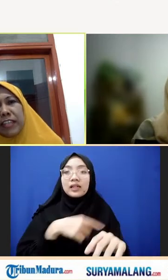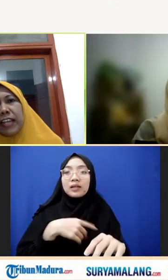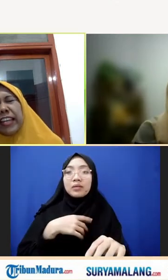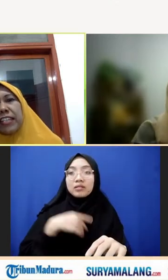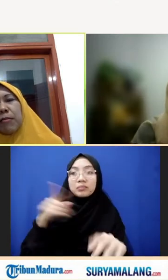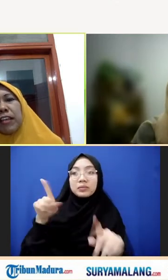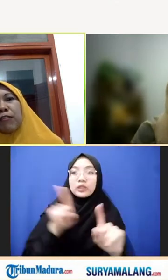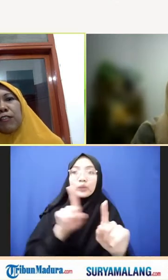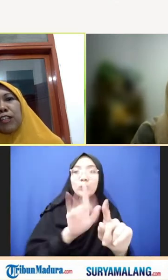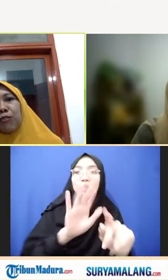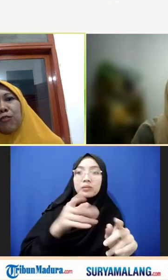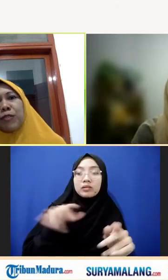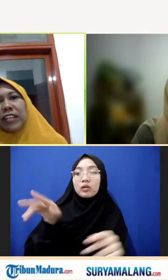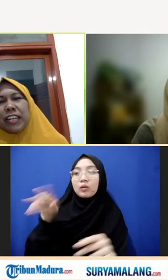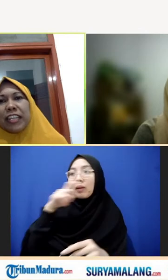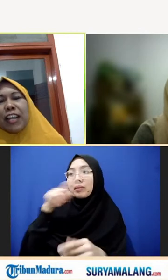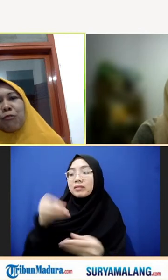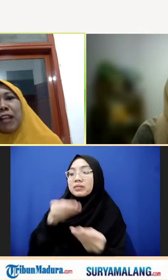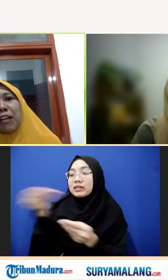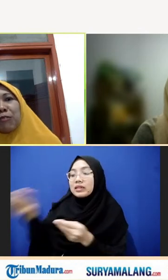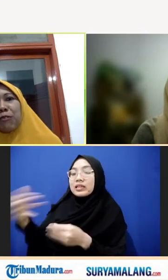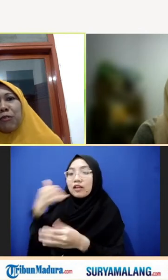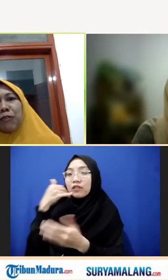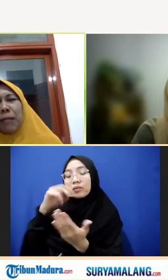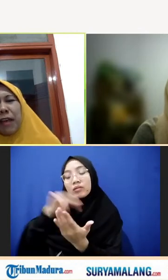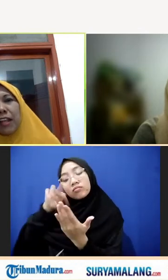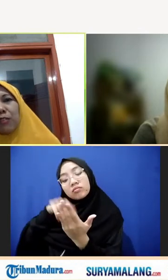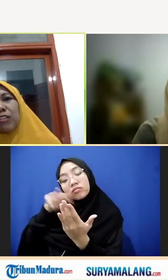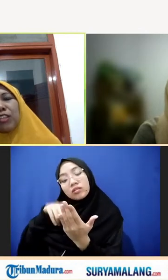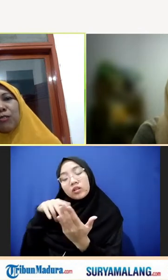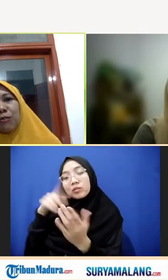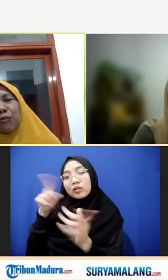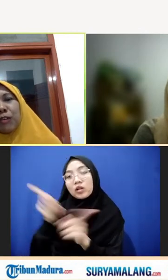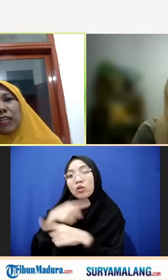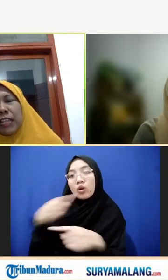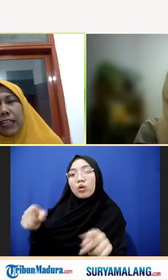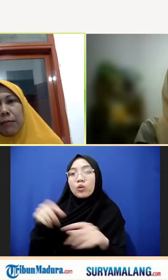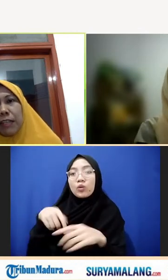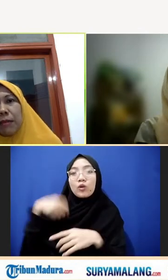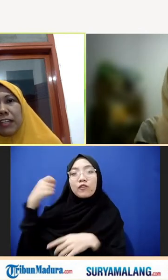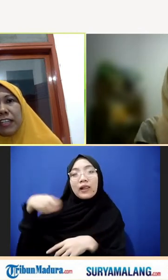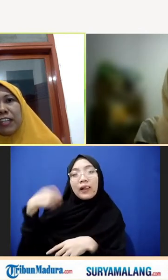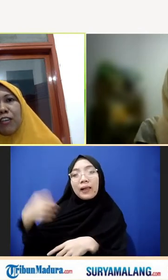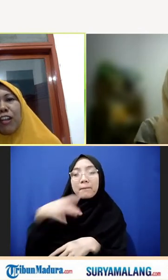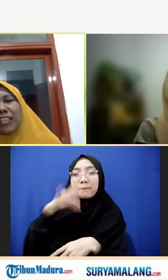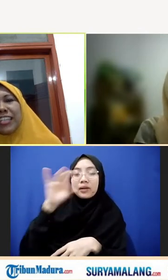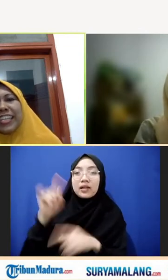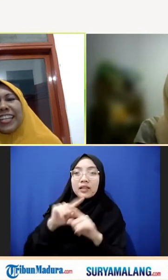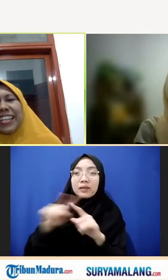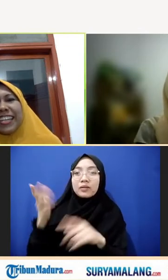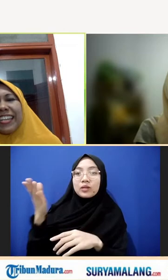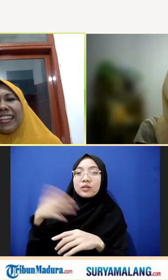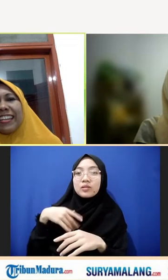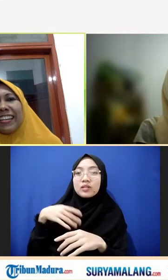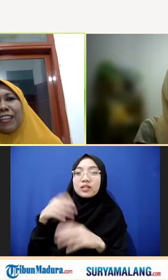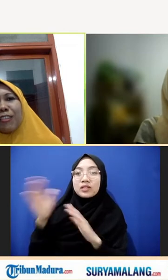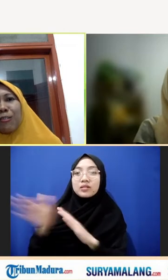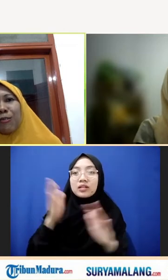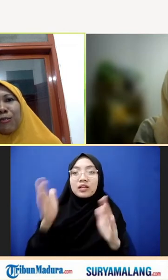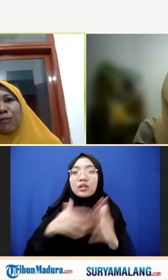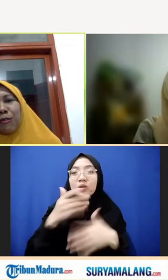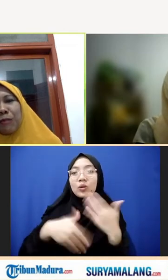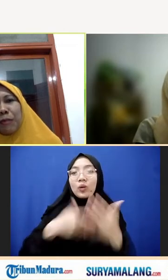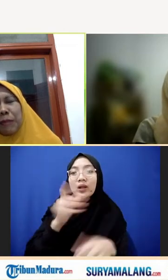bapaknya dialihkan sama handphone itu, biar dia lihat lagu-lagu, film kartun gitu. Tapi sama dia diolah sendiri,